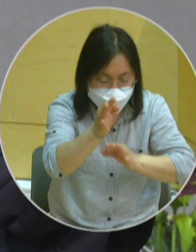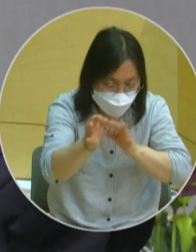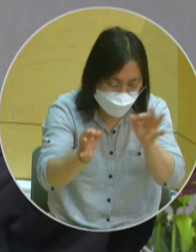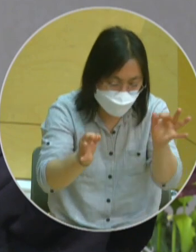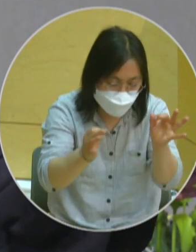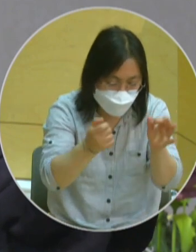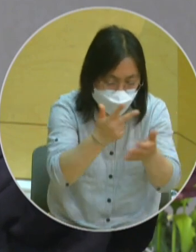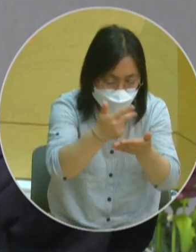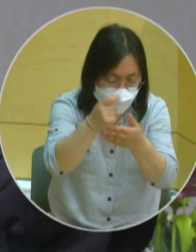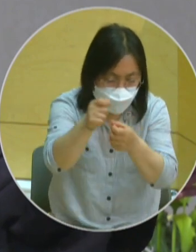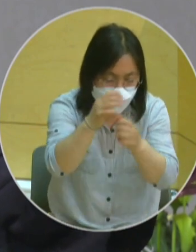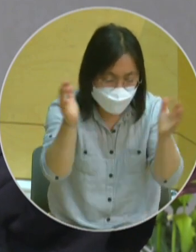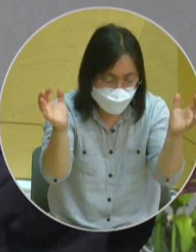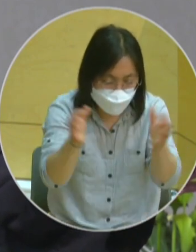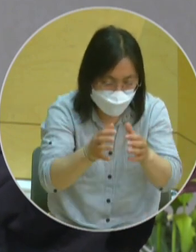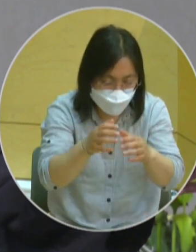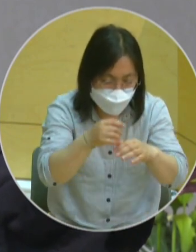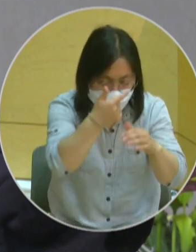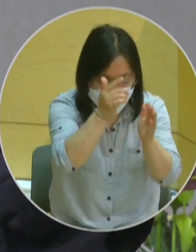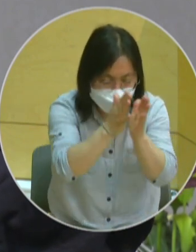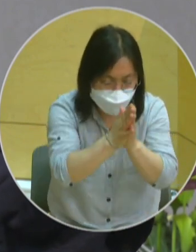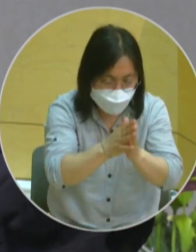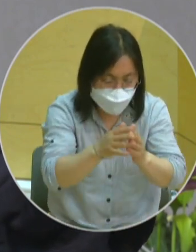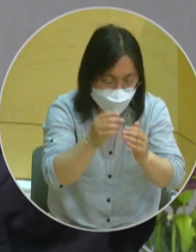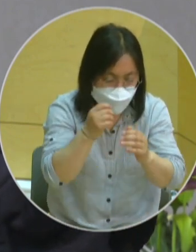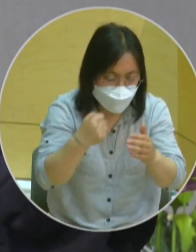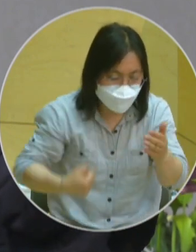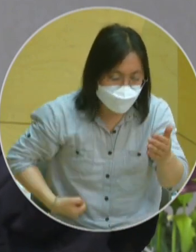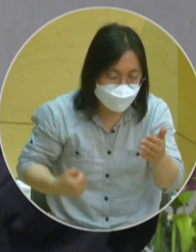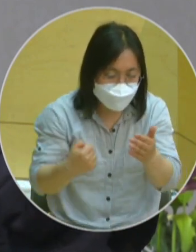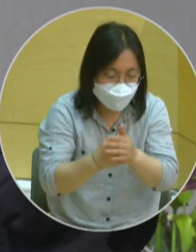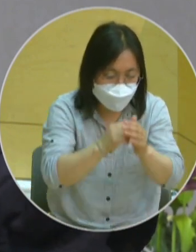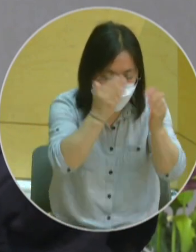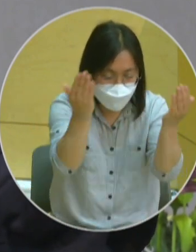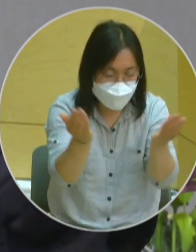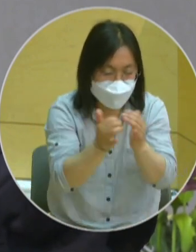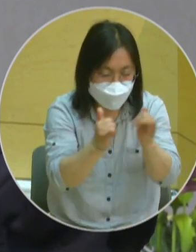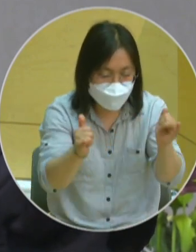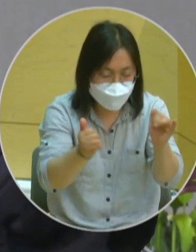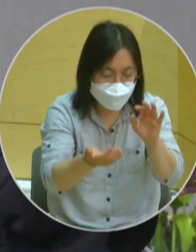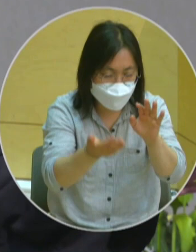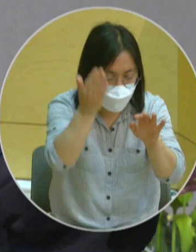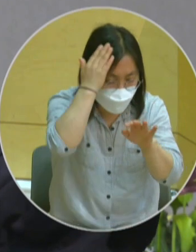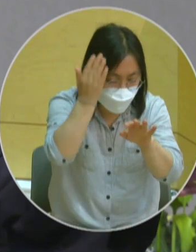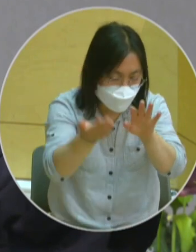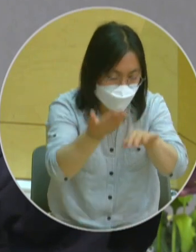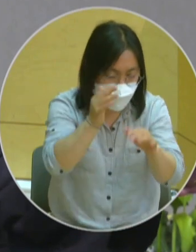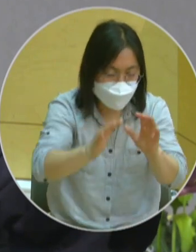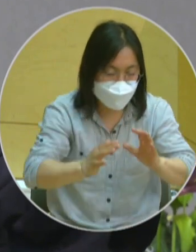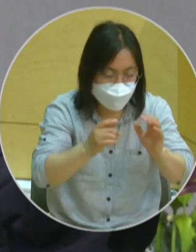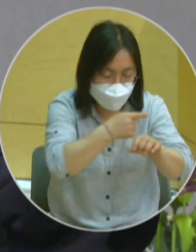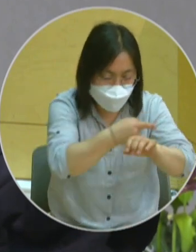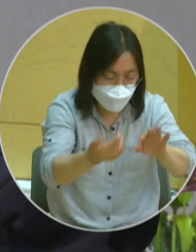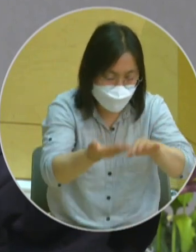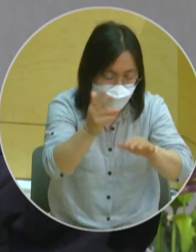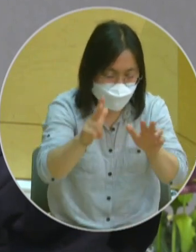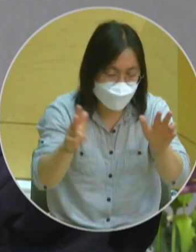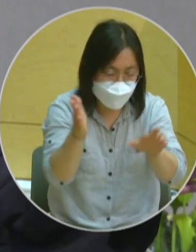부르짖고 주 앞에 합심하여 기도하기를 사모하는 주의 모든 백성들 머리 위에, 이 나라와 이민족 위에